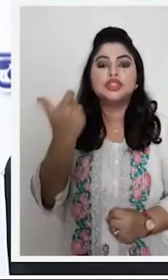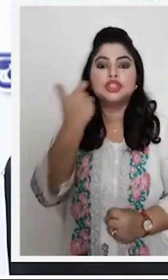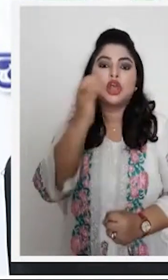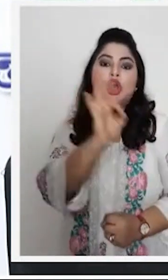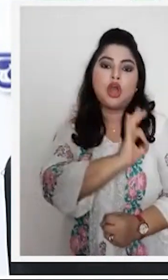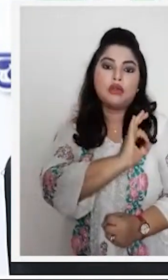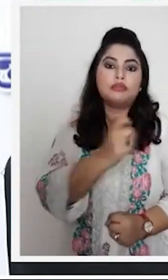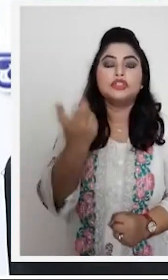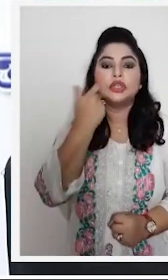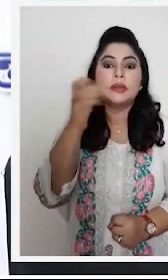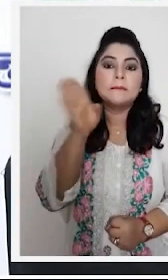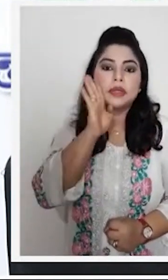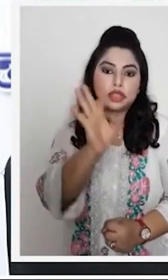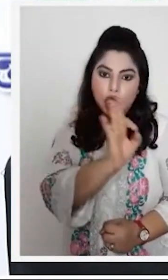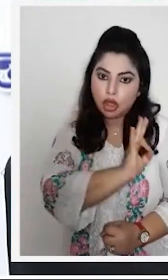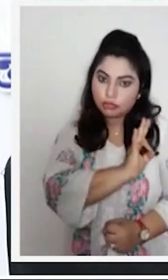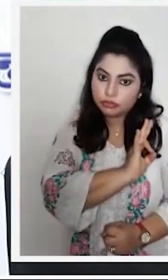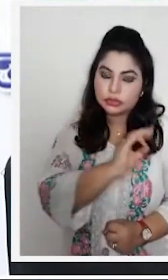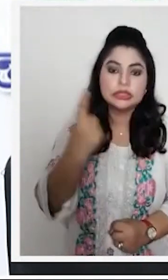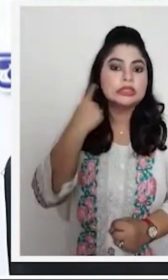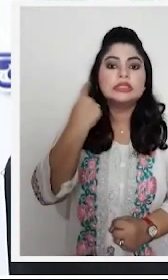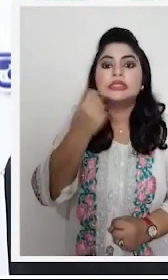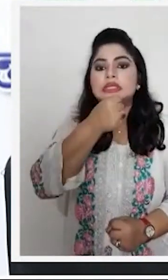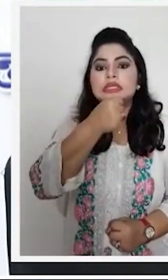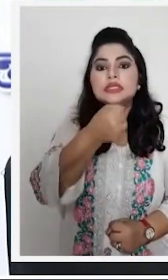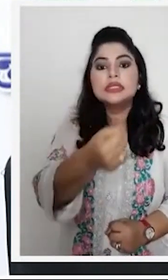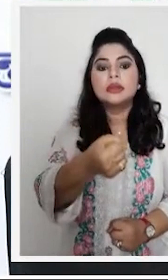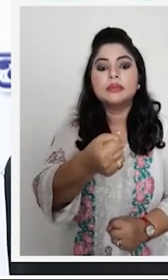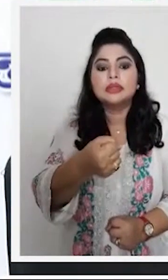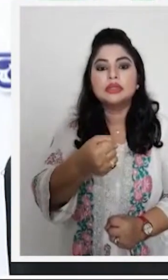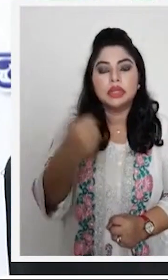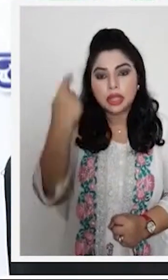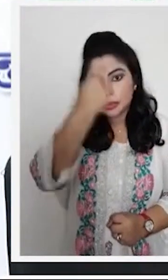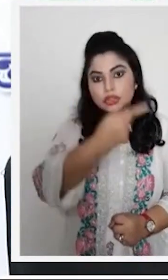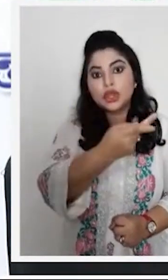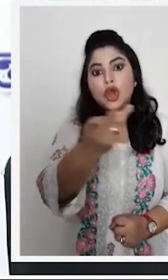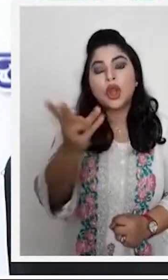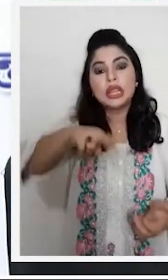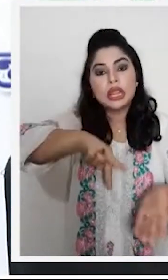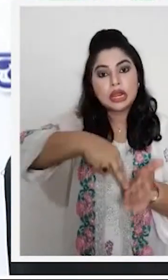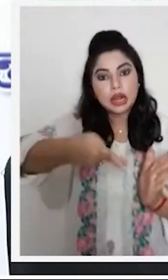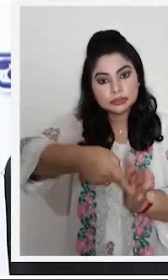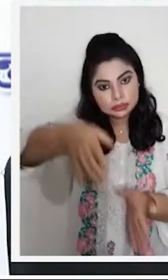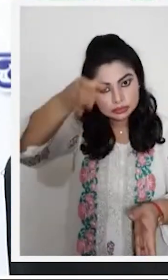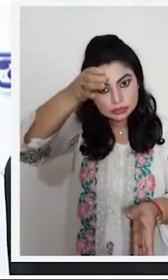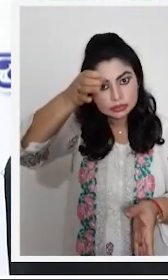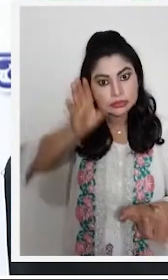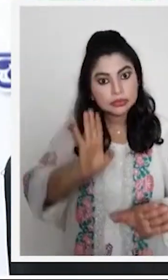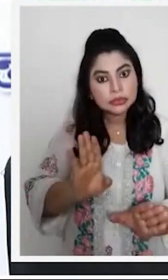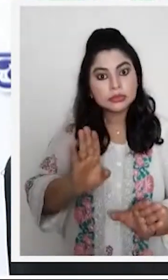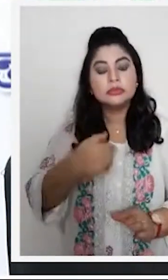স্বাস্থ্যকর্মী, আইনশৃঙ্খলা বাহিনীর সদস্য, সরকারি বেসরকারি কর্মকর্তা ও কর্মচারী,